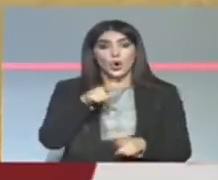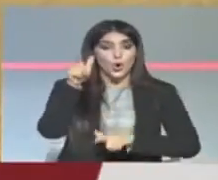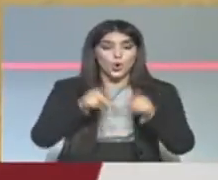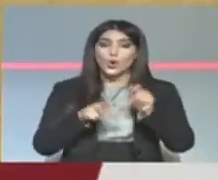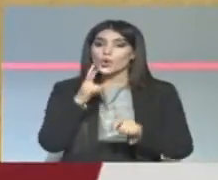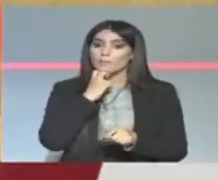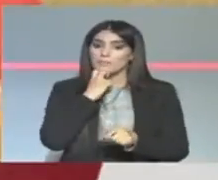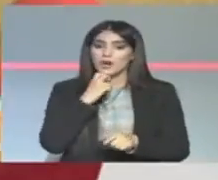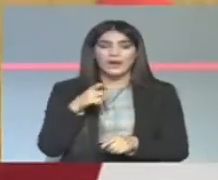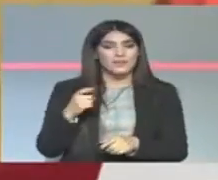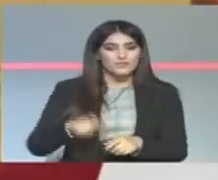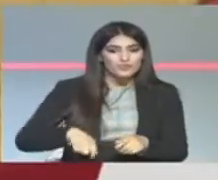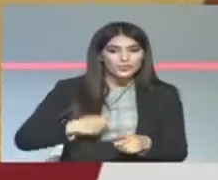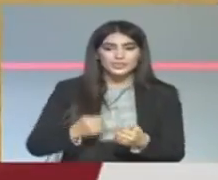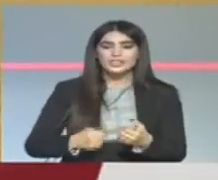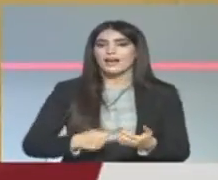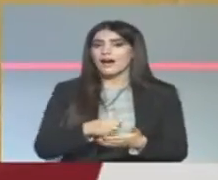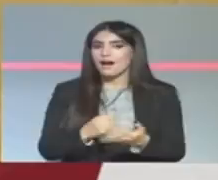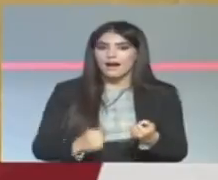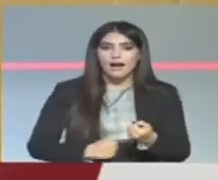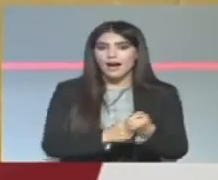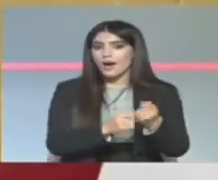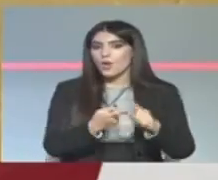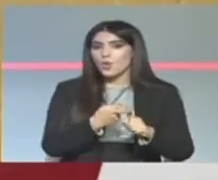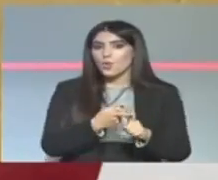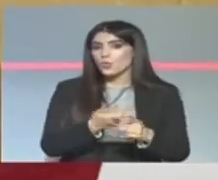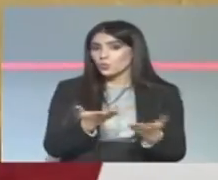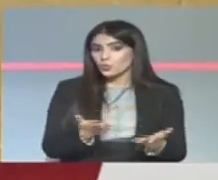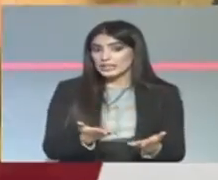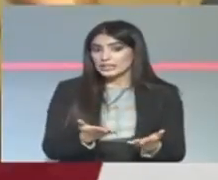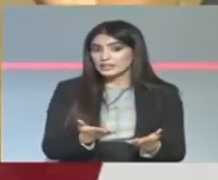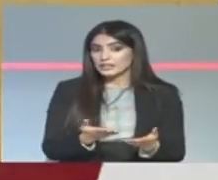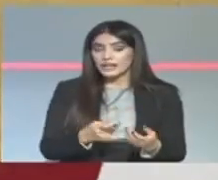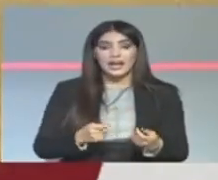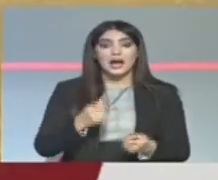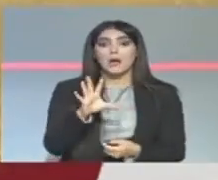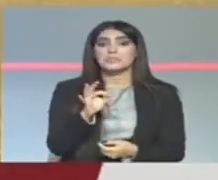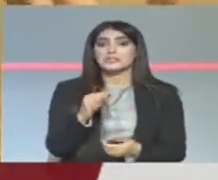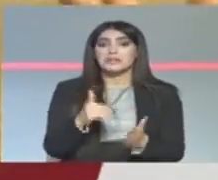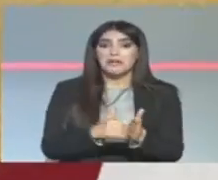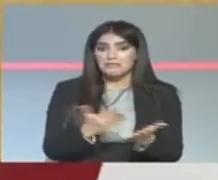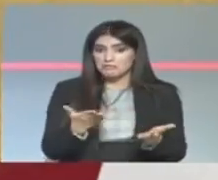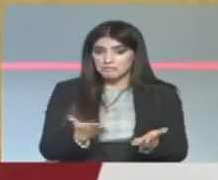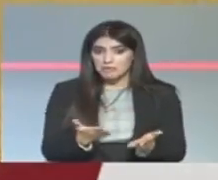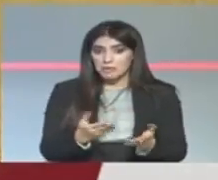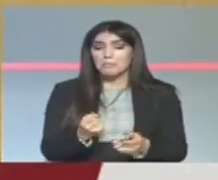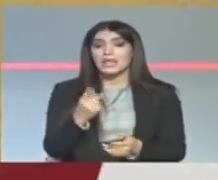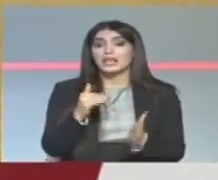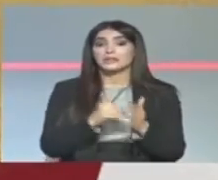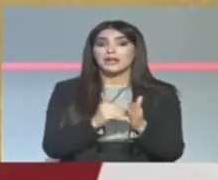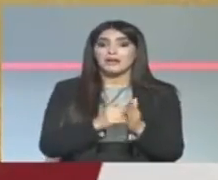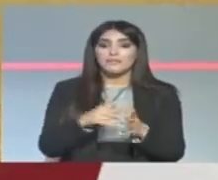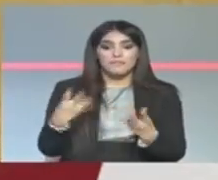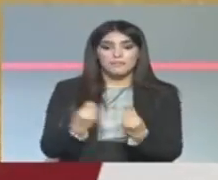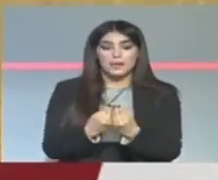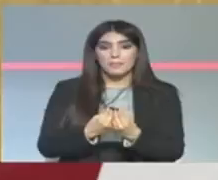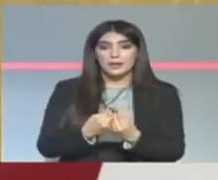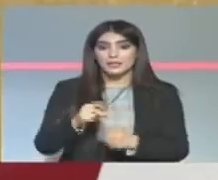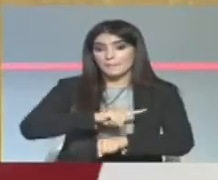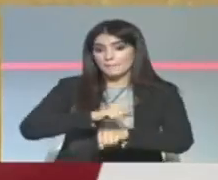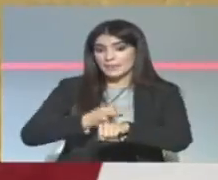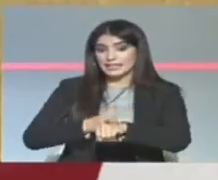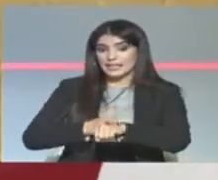الكبير القادره شهريه في العزيز وخمسين دينار حتى لدينا بلديه عطى الناطق